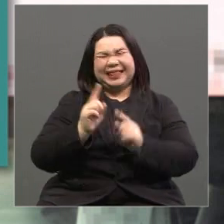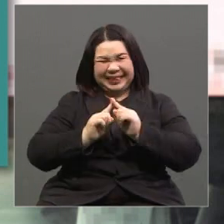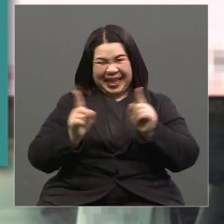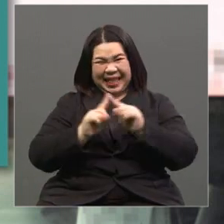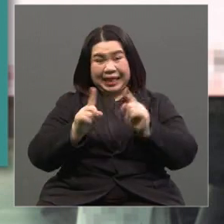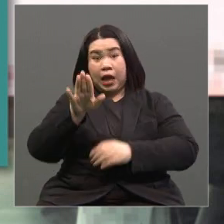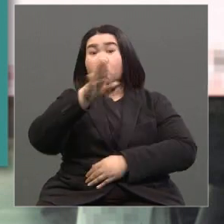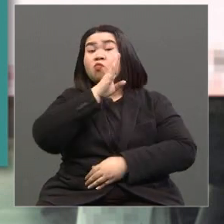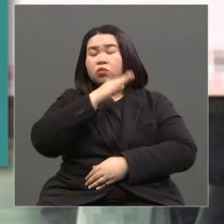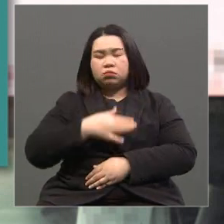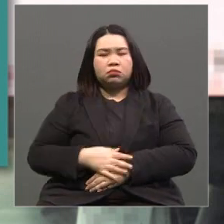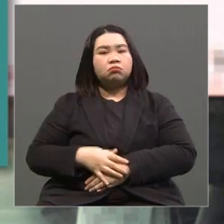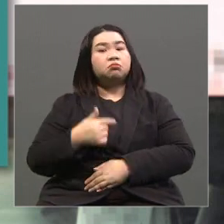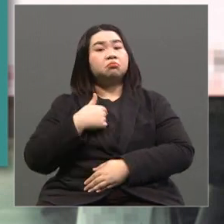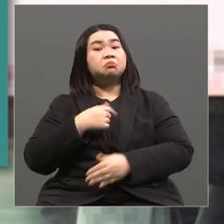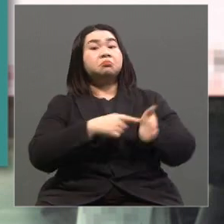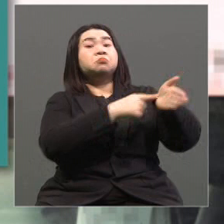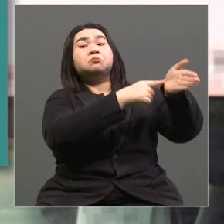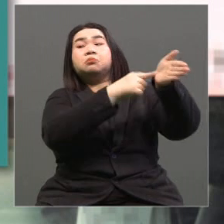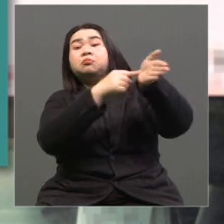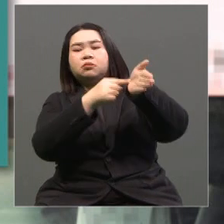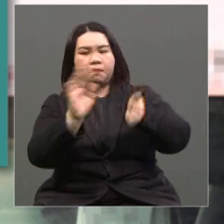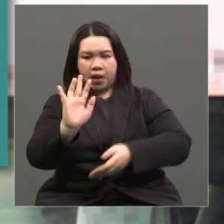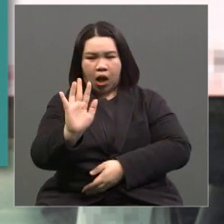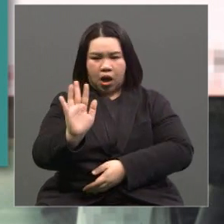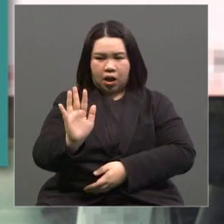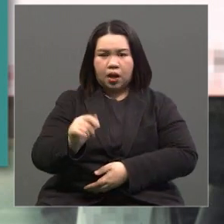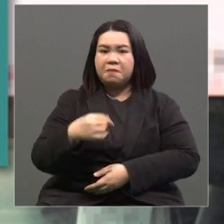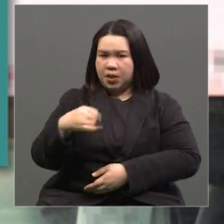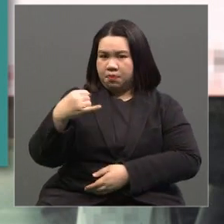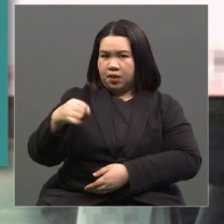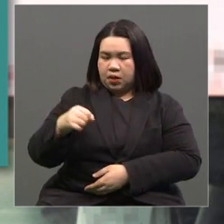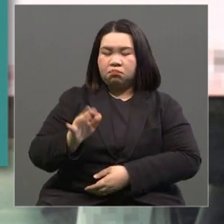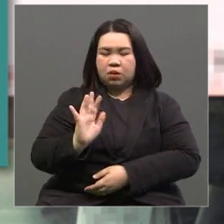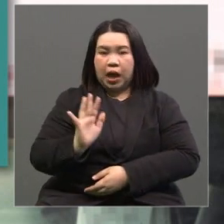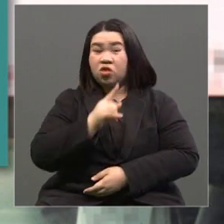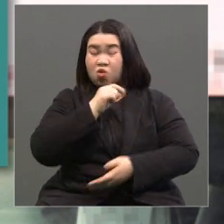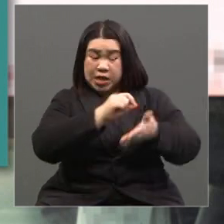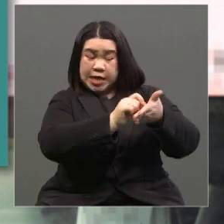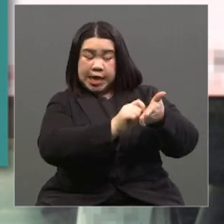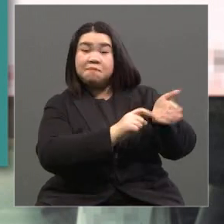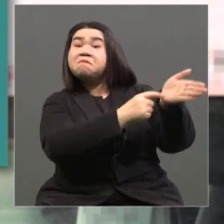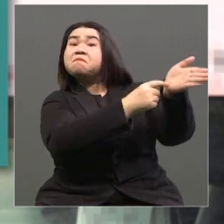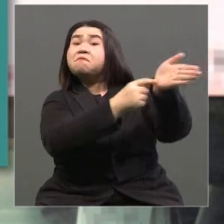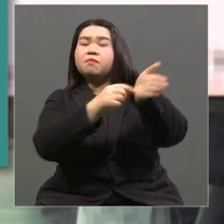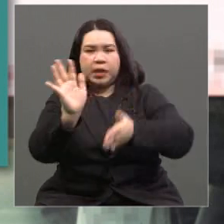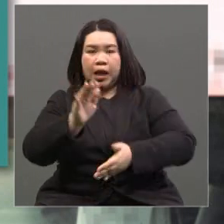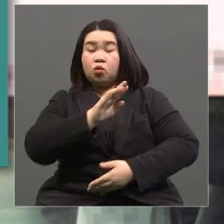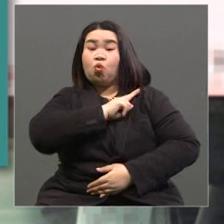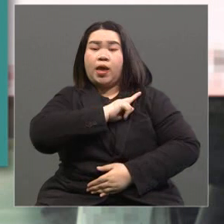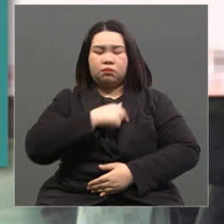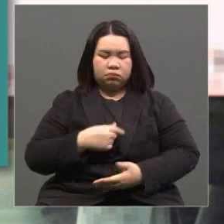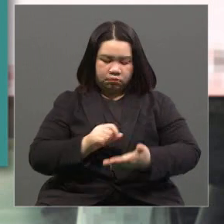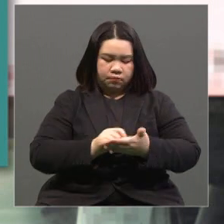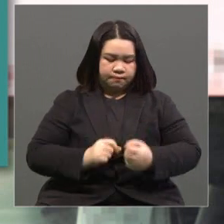ห้ามแสดงหรือประกาศให้คนอื่นเนี่ยเห็นอันเนี้ยมันผิดกฎหมายอย่างแน่นอนคือเขียนไว้ให้ตัวเองดูตอนกลาง